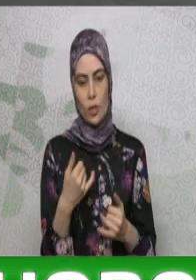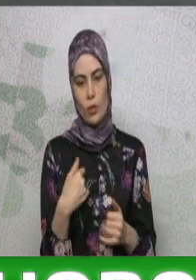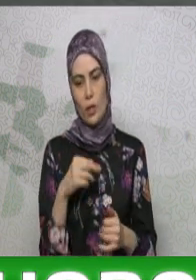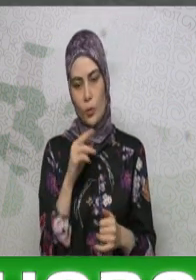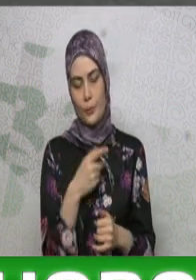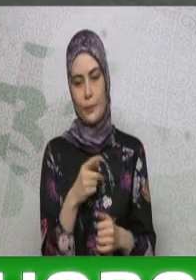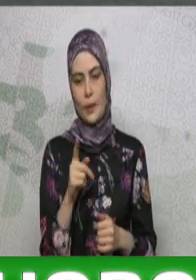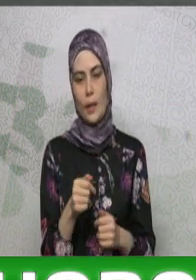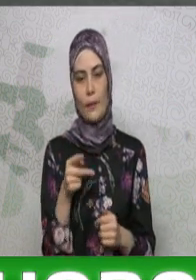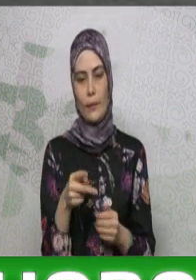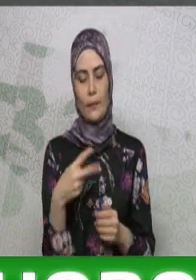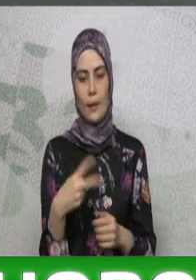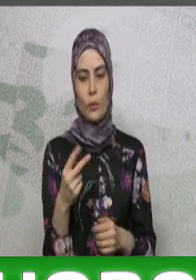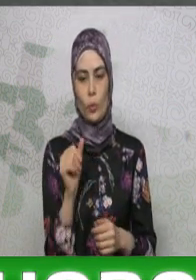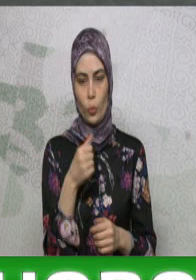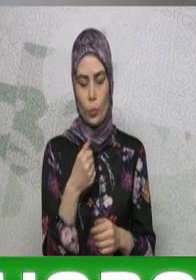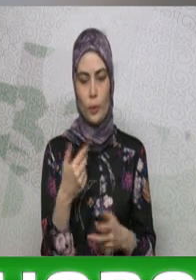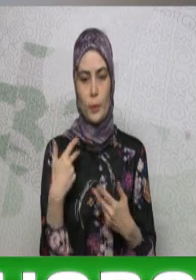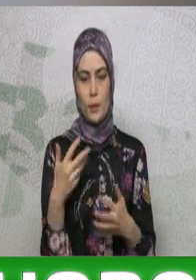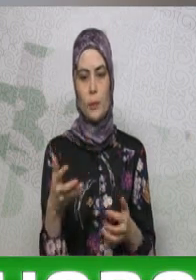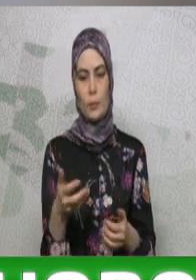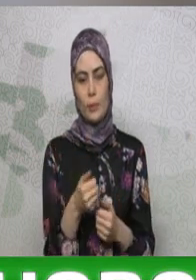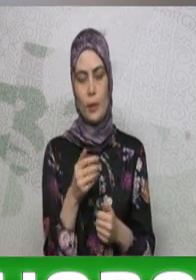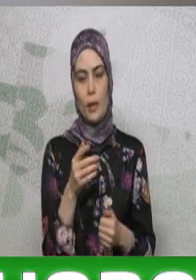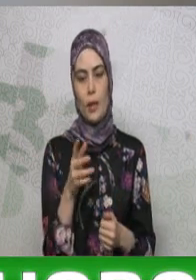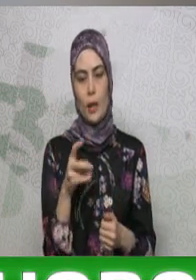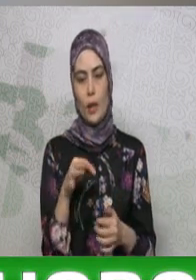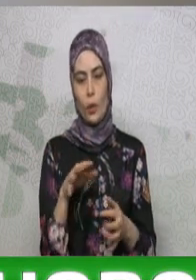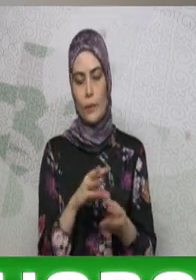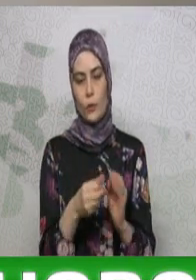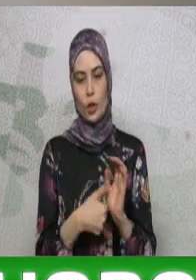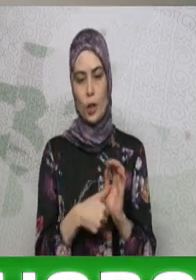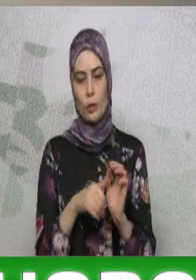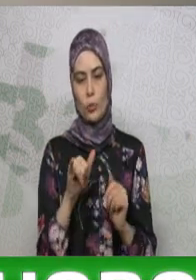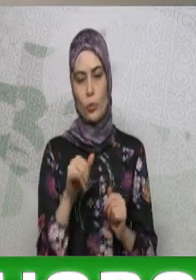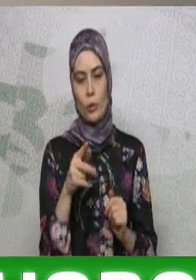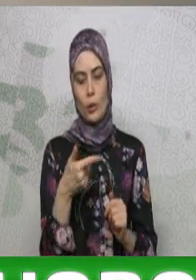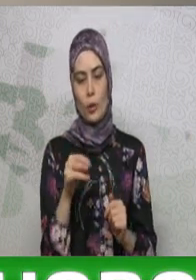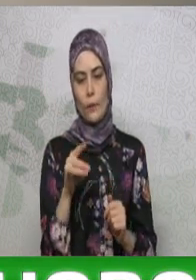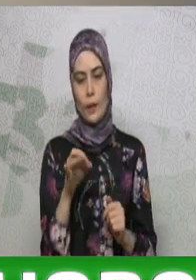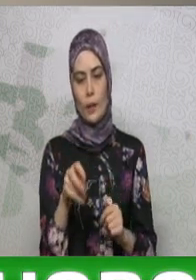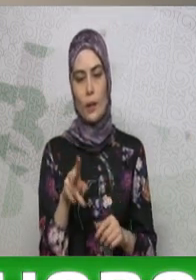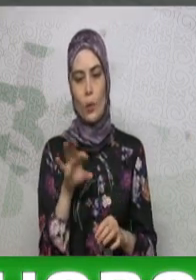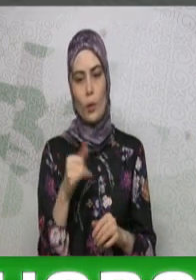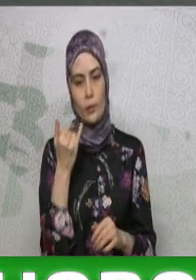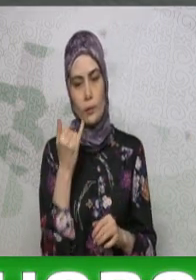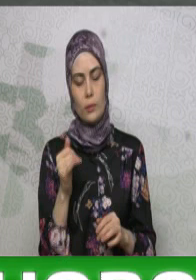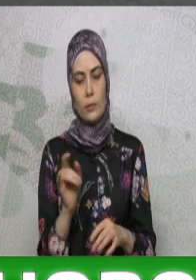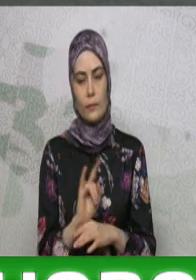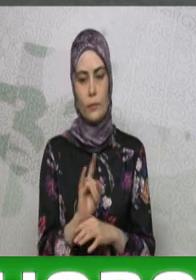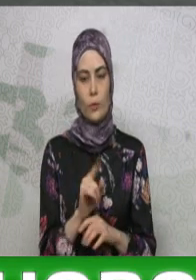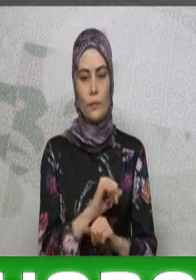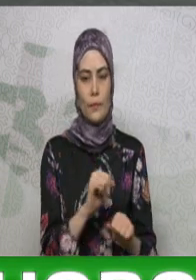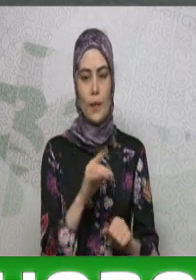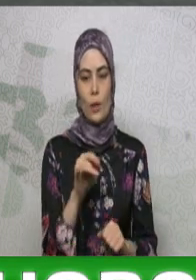За 2022 год правоохранительными органами возбуждено 6 уголовных дел о заведомо ложном сообщении об акте терроризма.